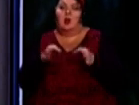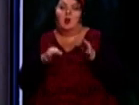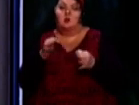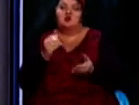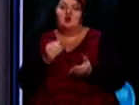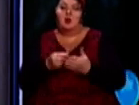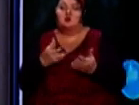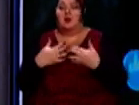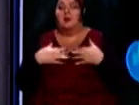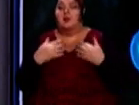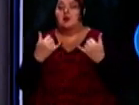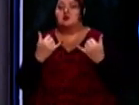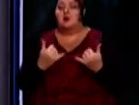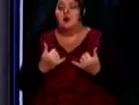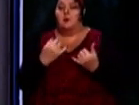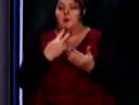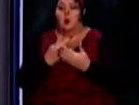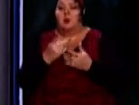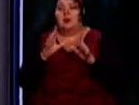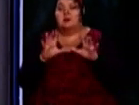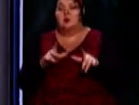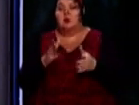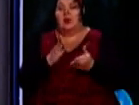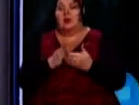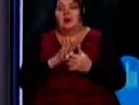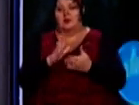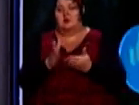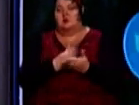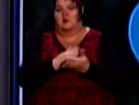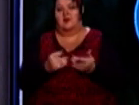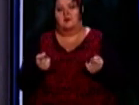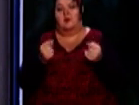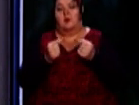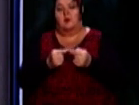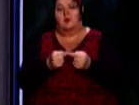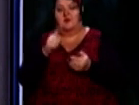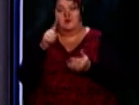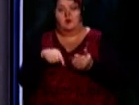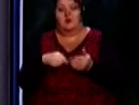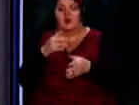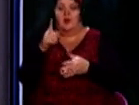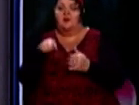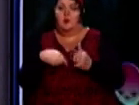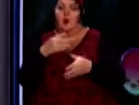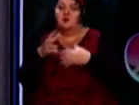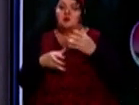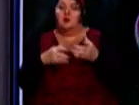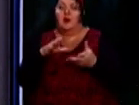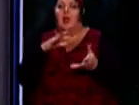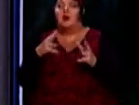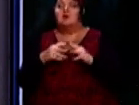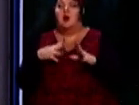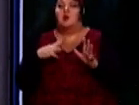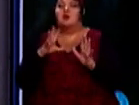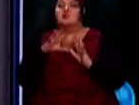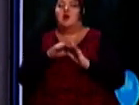наш погляд, на сьогоднішній день той закон, який є, він не зовсім відповідає тим вимогам міжнародним, які взагалі от були